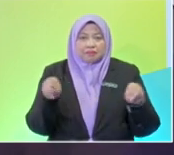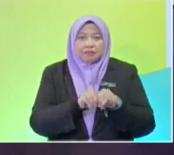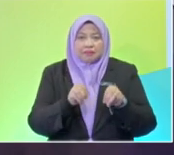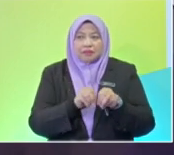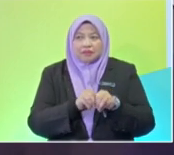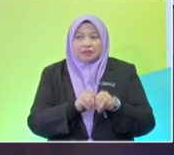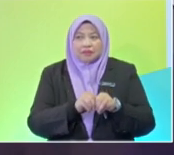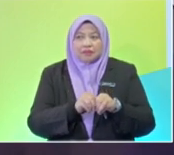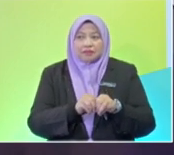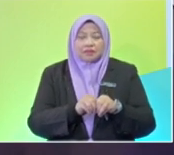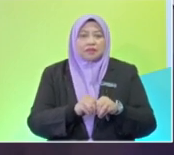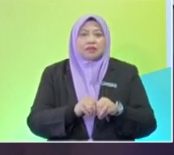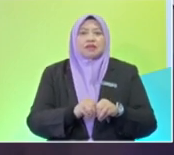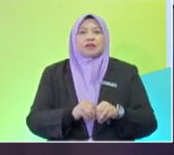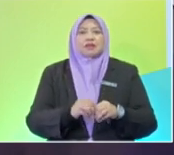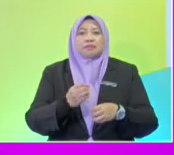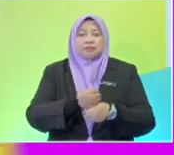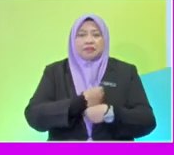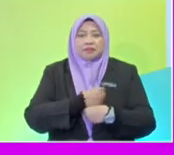tapi sebenarnya